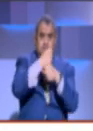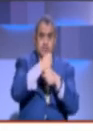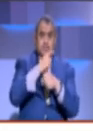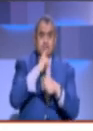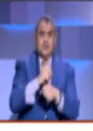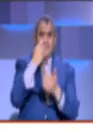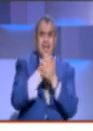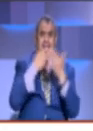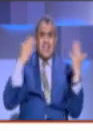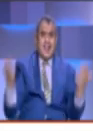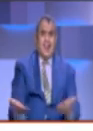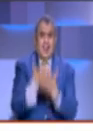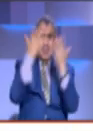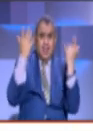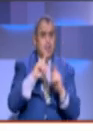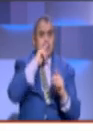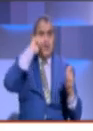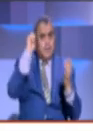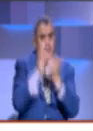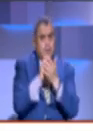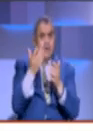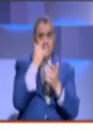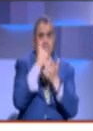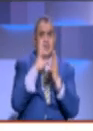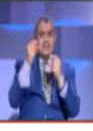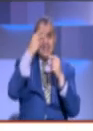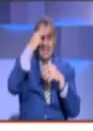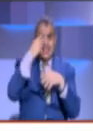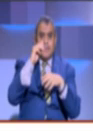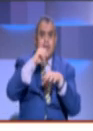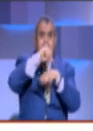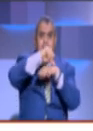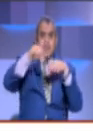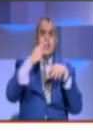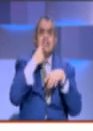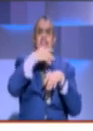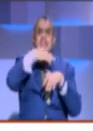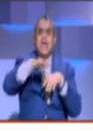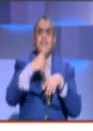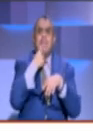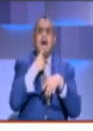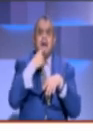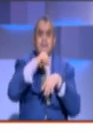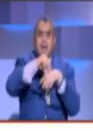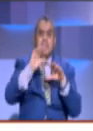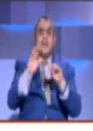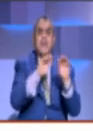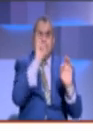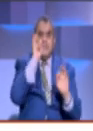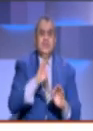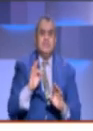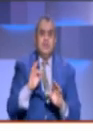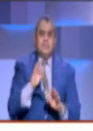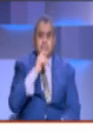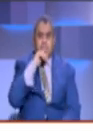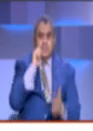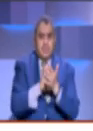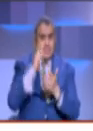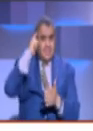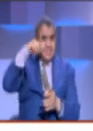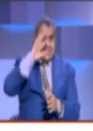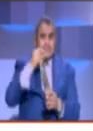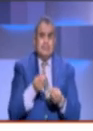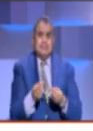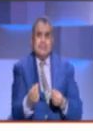عبثا، النخاع العظمي هو اللي بيفرز كرات الدم الحمراء واللي بيفرز الأجسام المضادة وهو كذا. فكرة عدوى